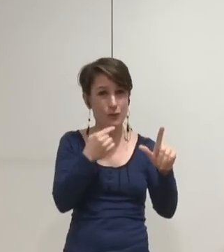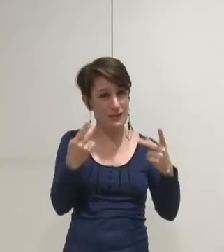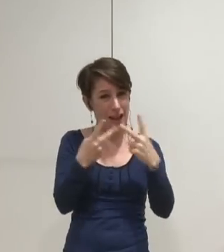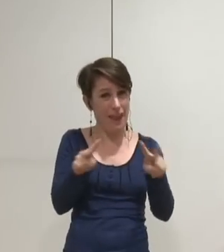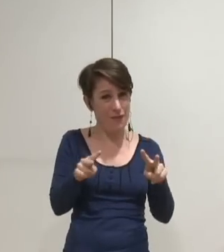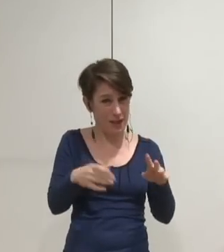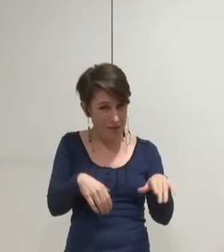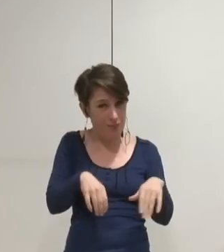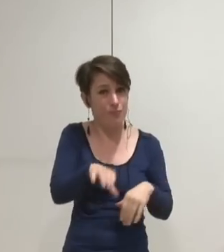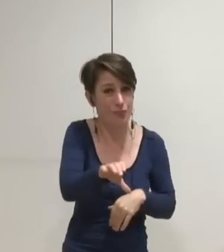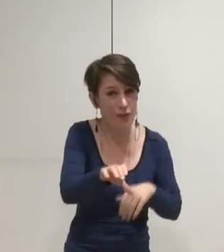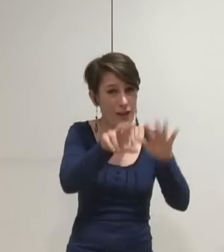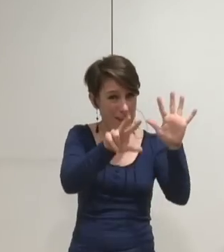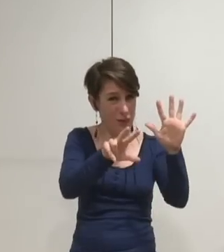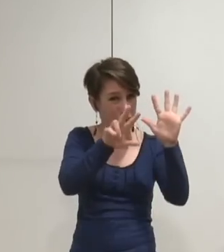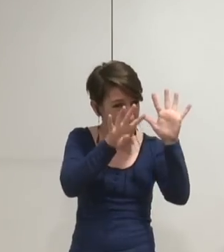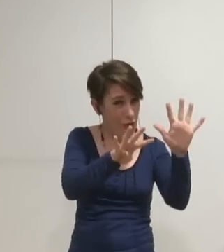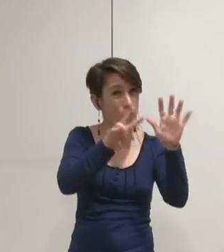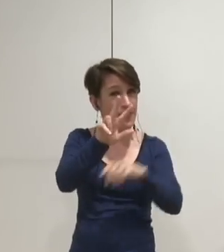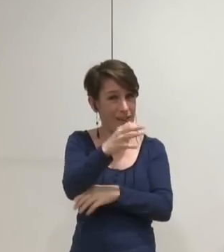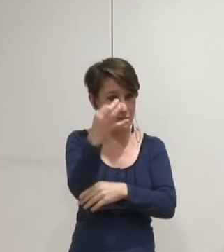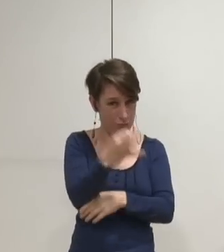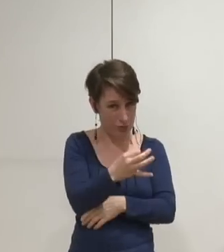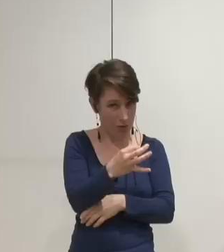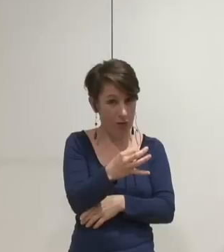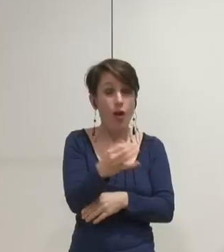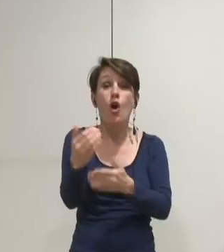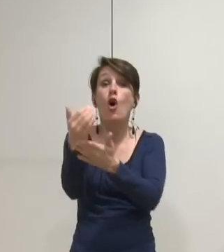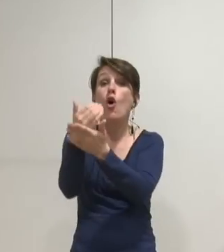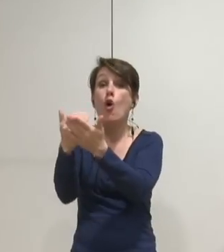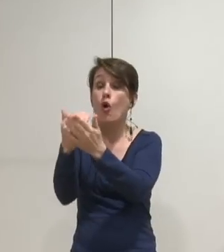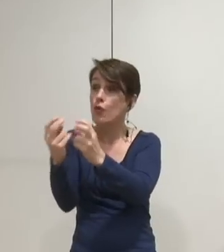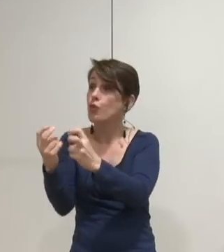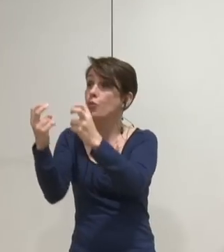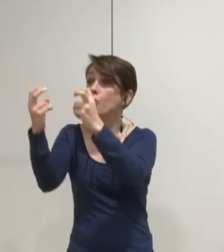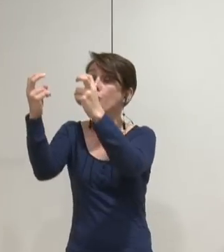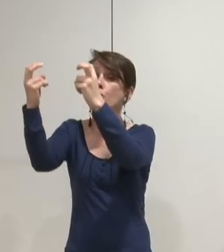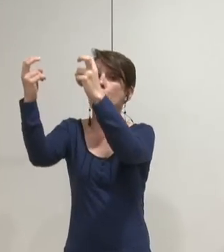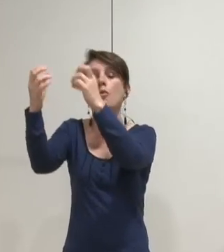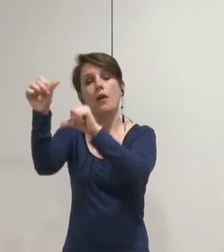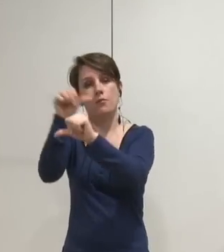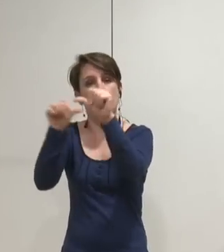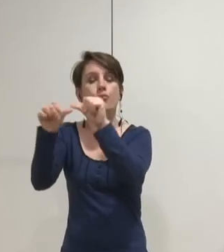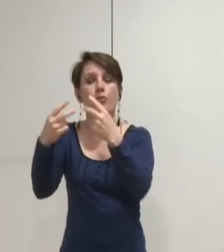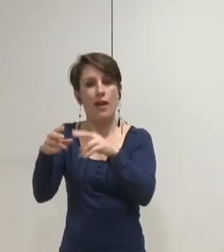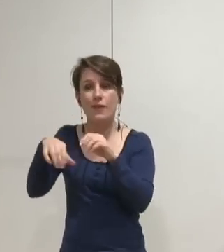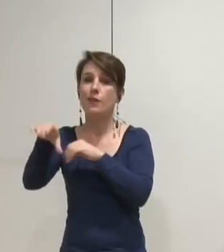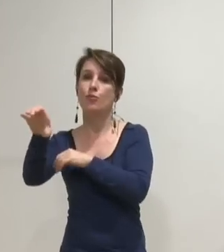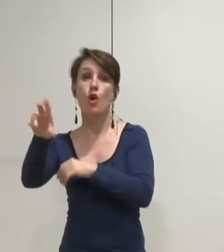%. elle diminuera avec les revenus pour se stabiliser pour les revenus les plus hauts à 30